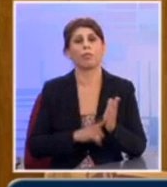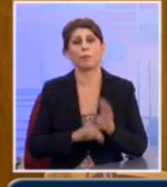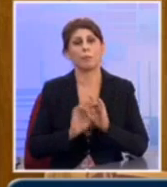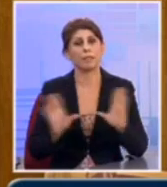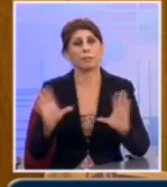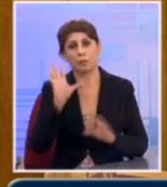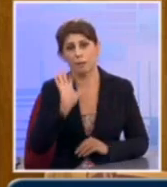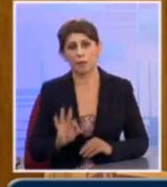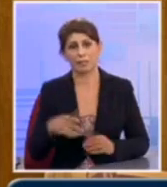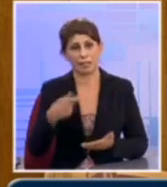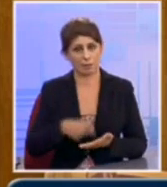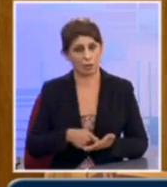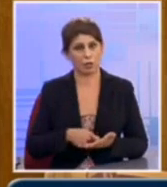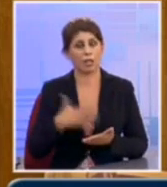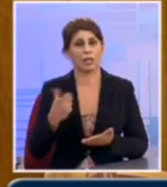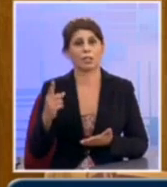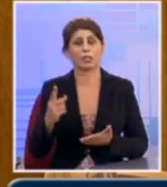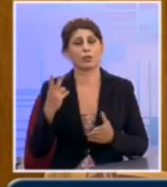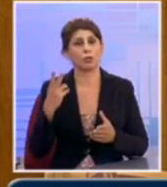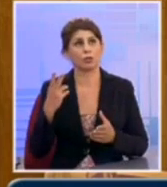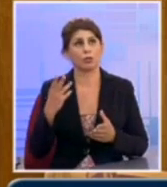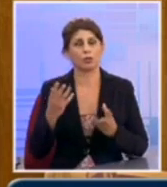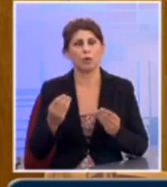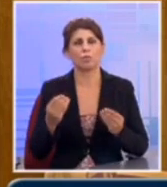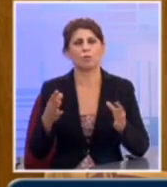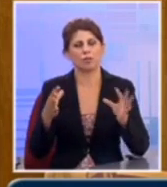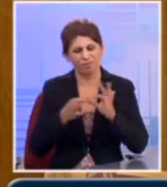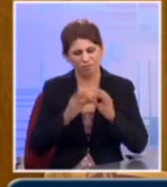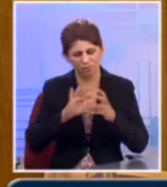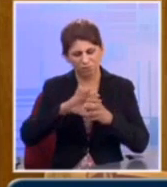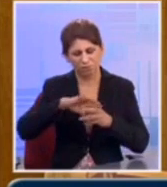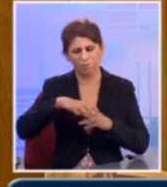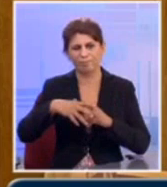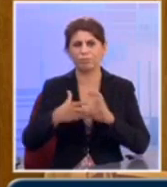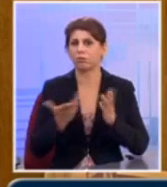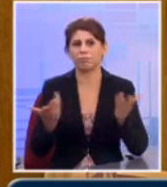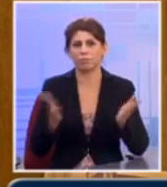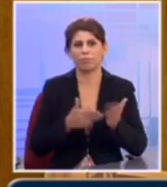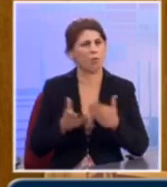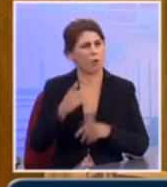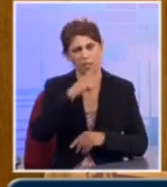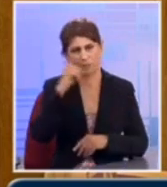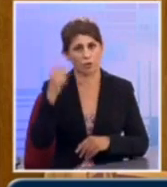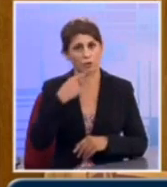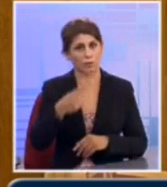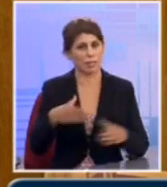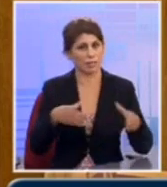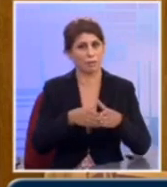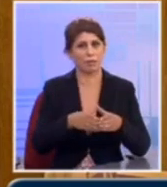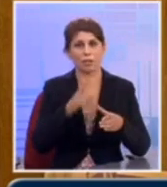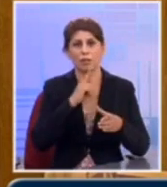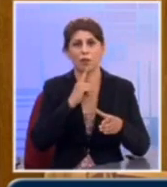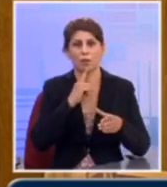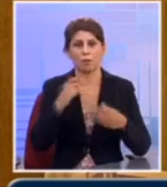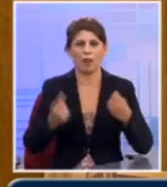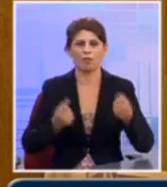τίποτα πραγματικά να πληρώνουνε είναι ένα τόσο σύνθετο σύμπλεγμα ότι στε είναι το είπα και στην επιτροπή λίγο σαν τα